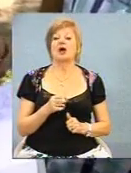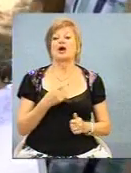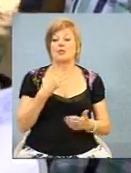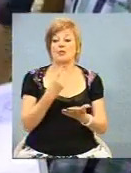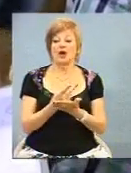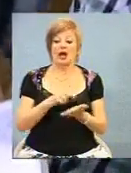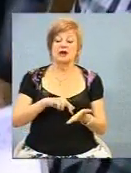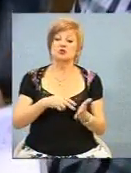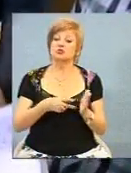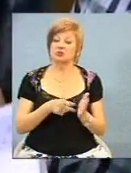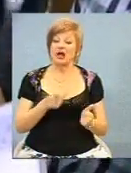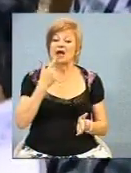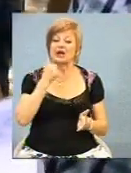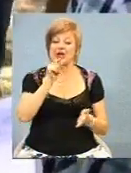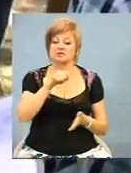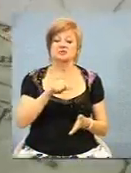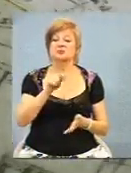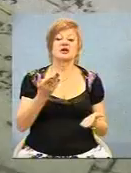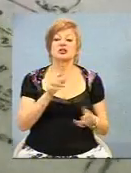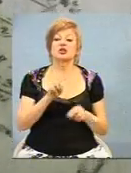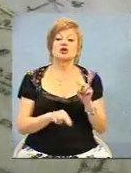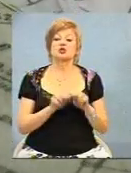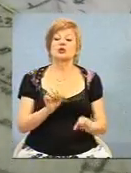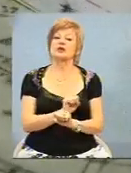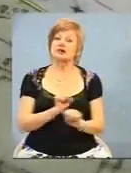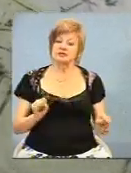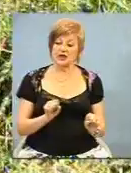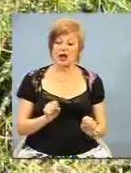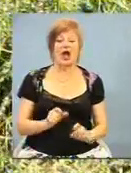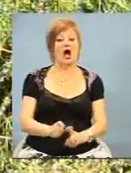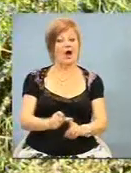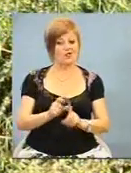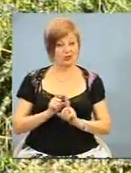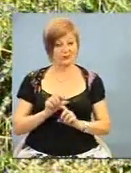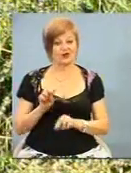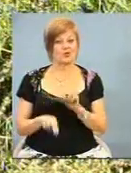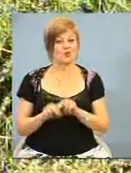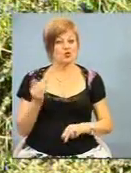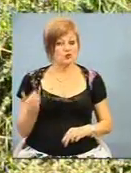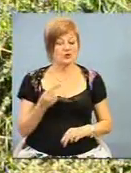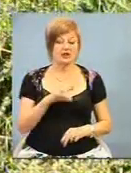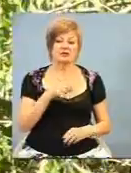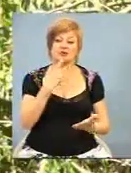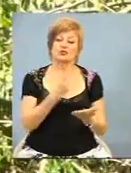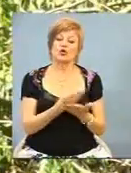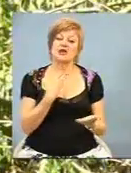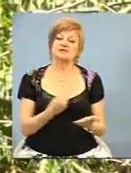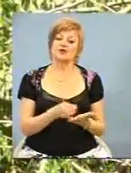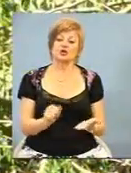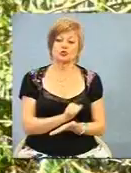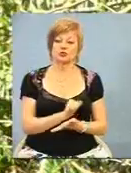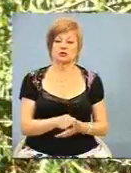демонструє план місцини. Червоним позначено, де будувати не можна. У відповідь забудовник Денис показує свої документи на